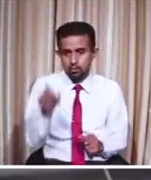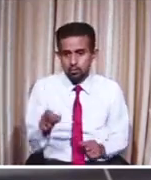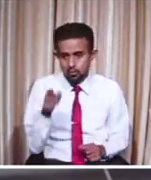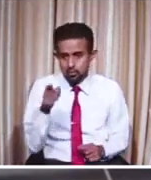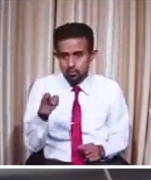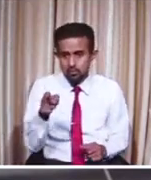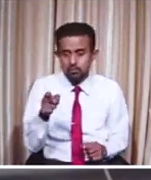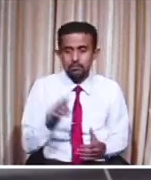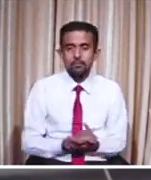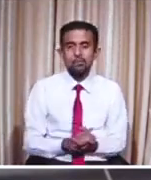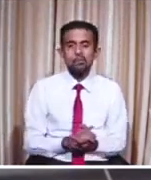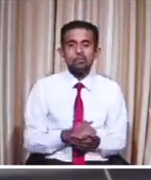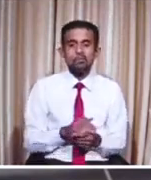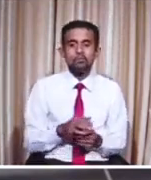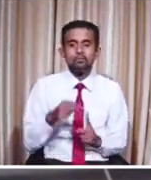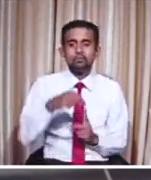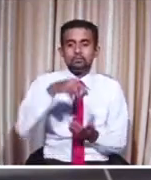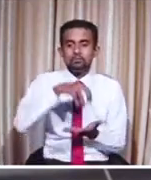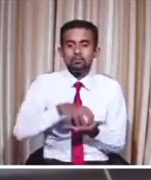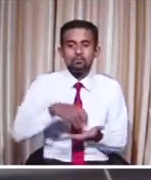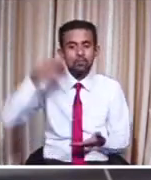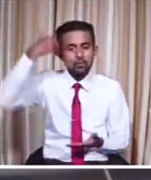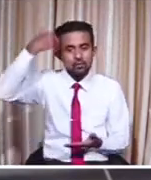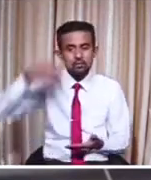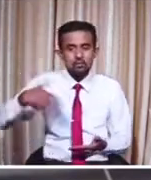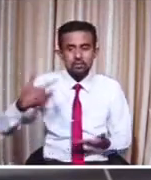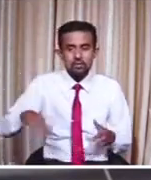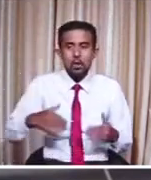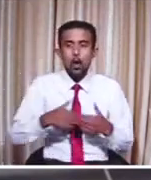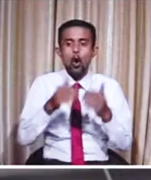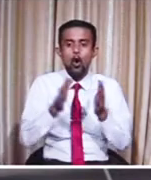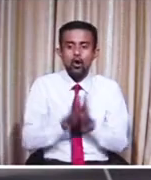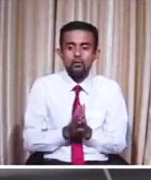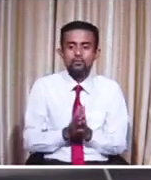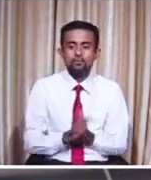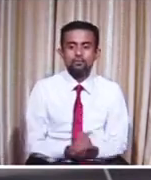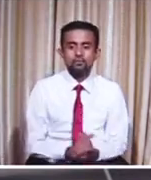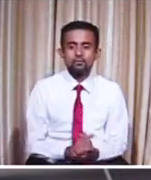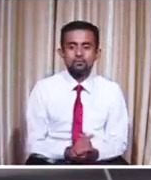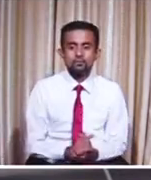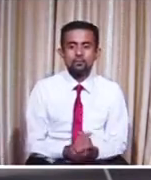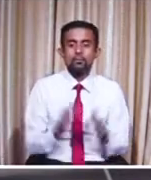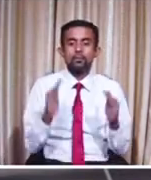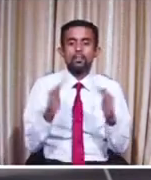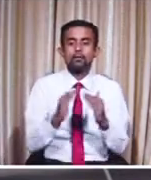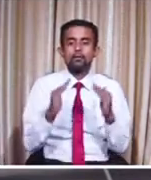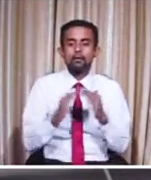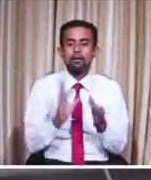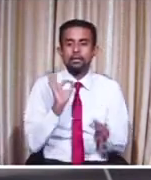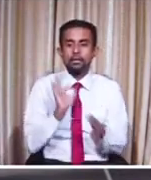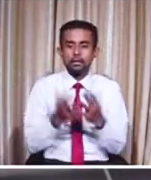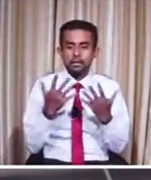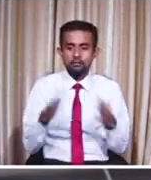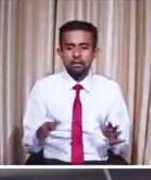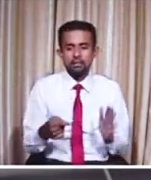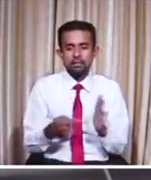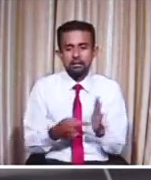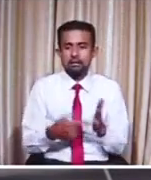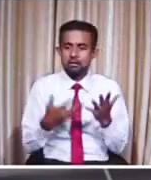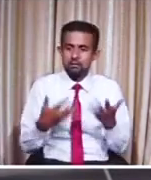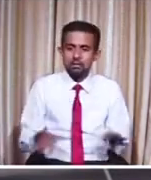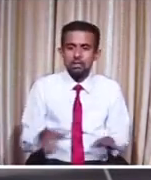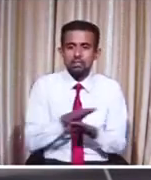ගැනත් ඒ වගේම ප්‍රාදේශීය වශයෙන් මිය ගිය සියලු දෙනා වෙනුවෙනුත් නිවාස ගිනිබත් වෙච්ච එකෙන් පීඩාවටපත්